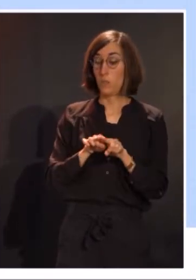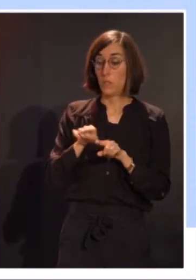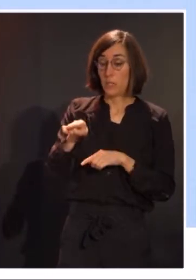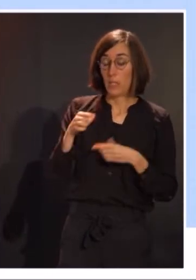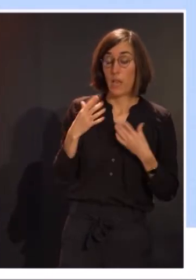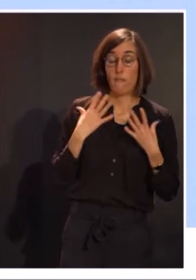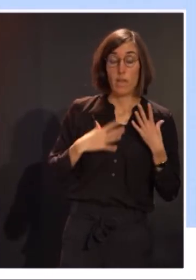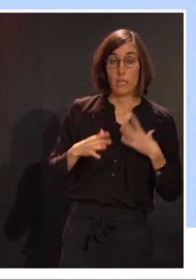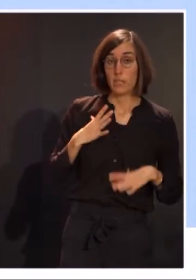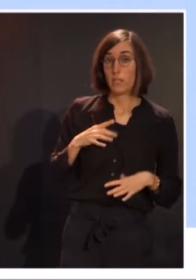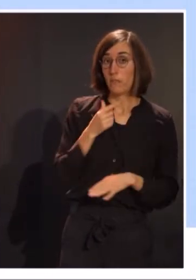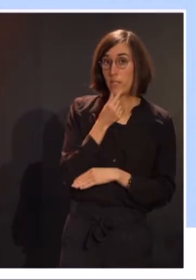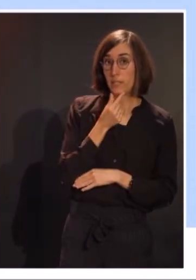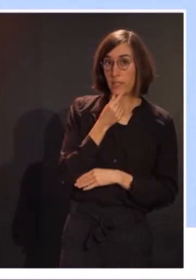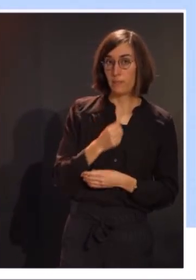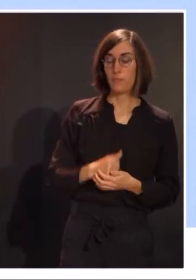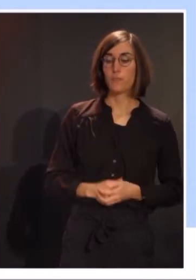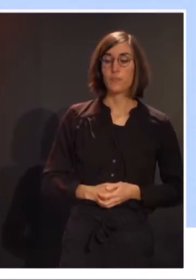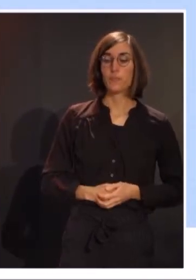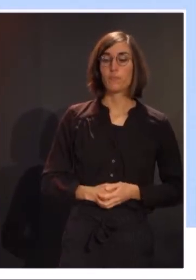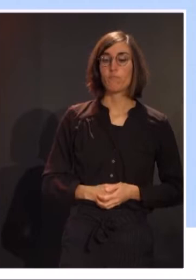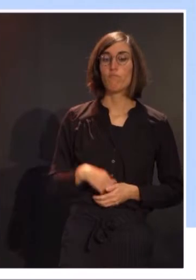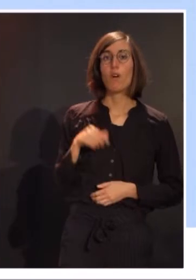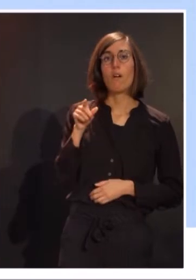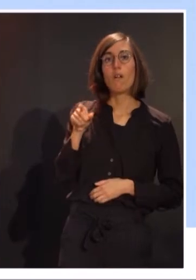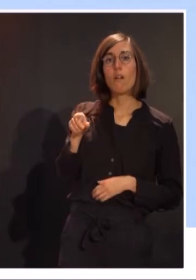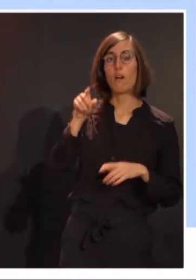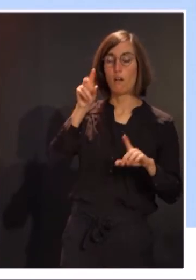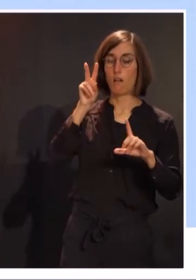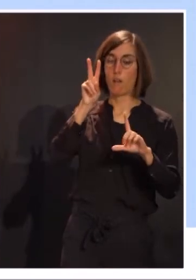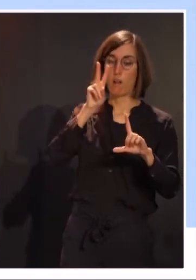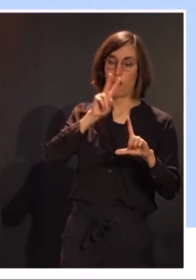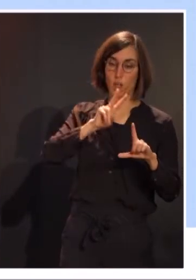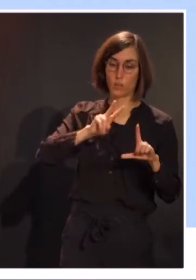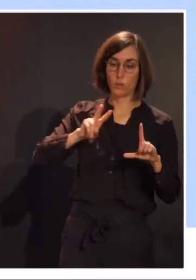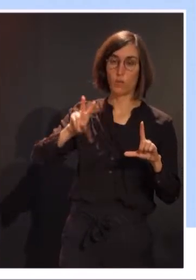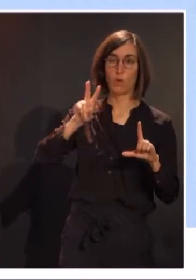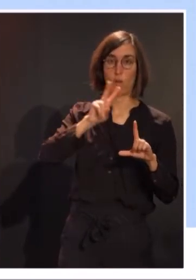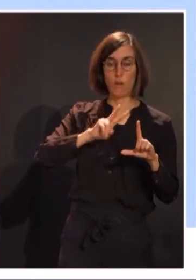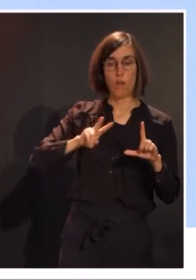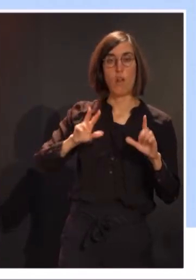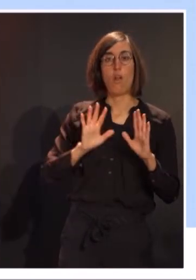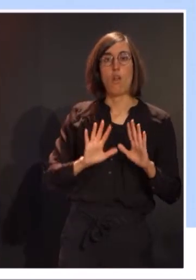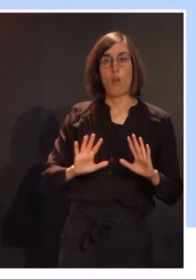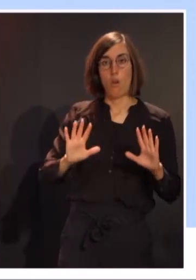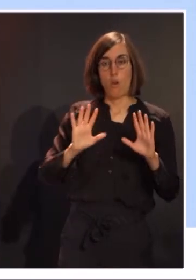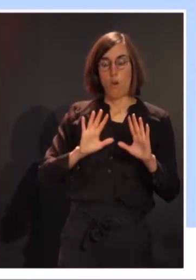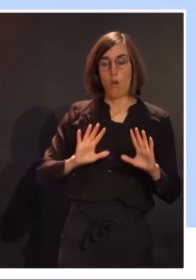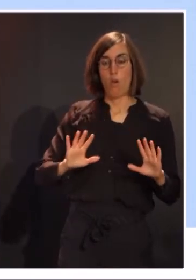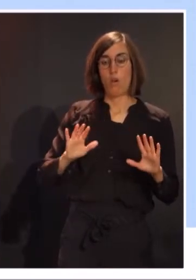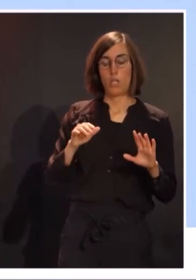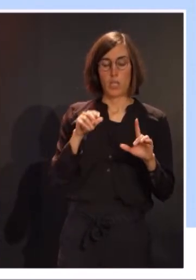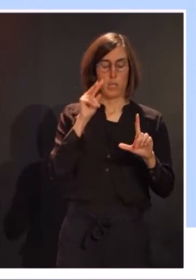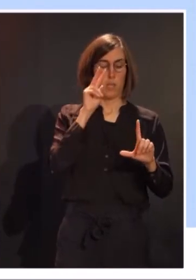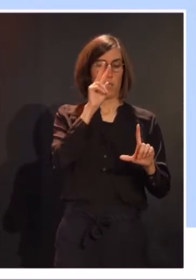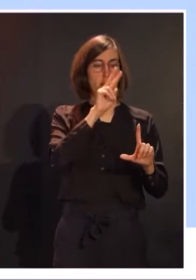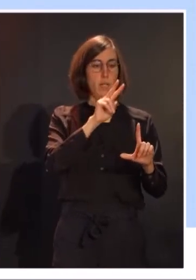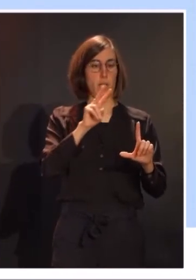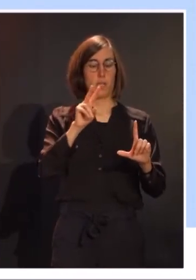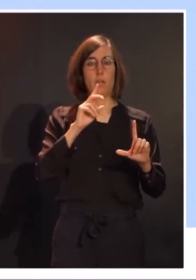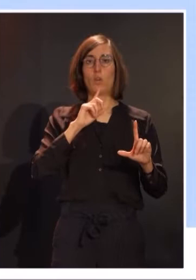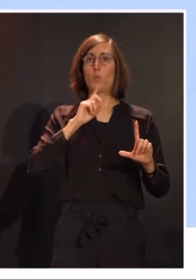Sa lecture est ralentie et avec des difficultés de compréhension lorsqu'elle doit déchiffrer des